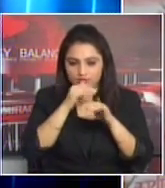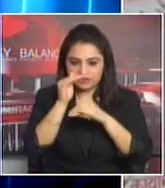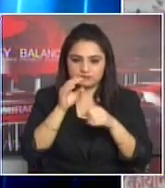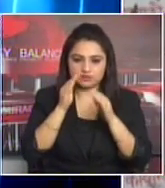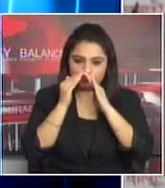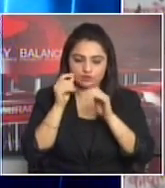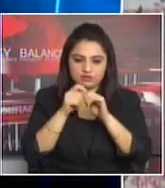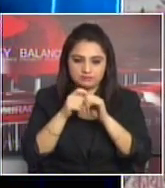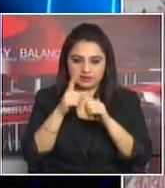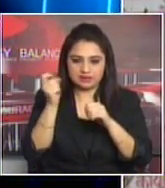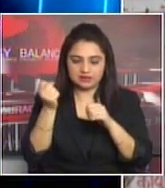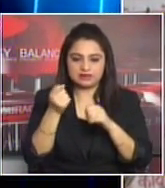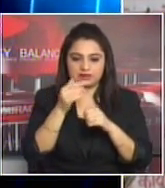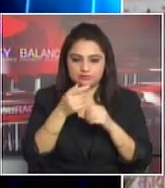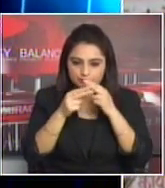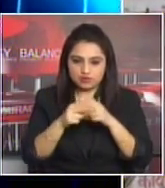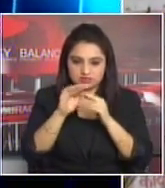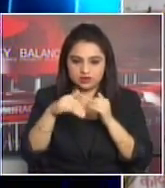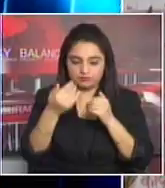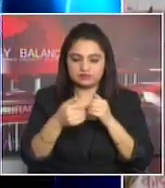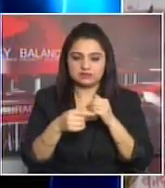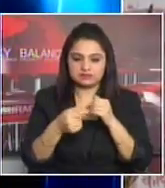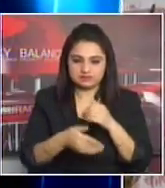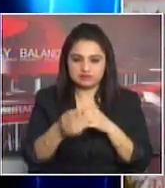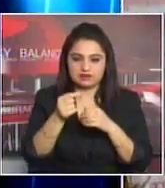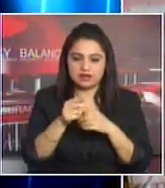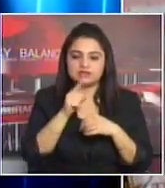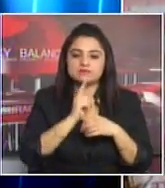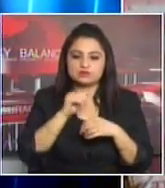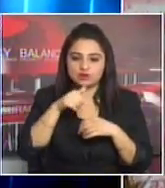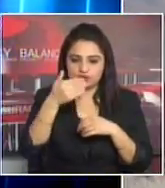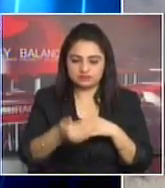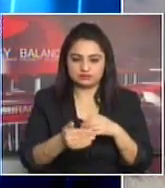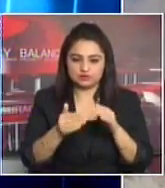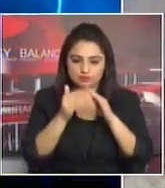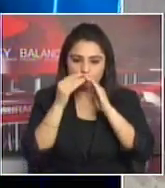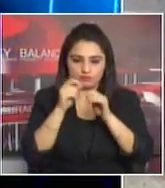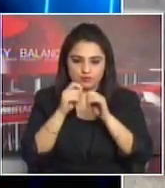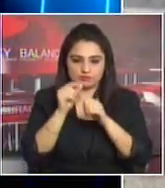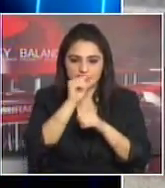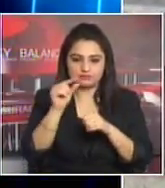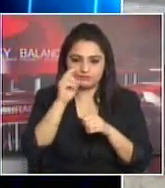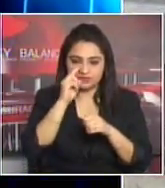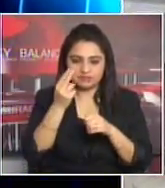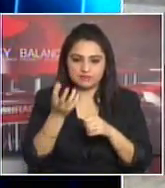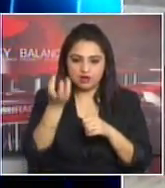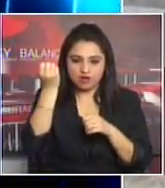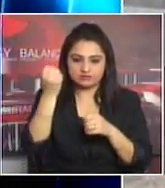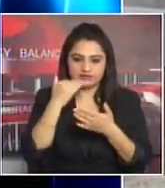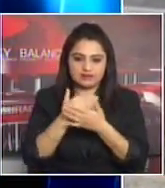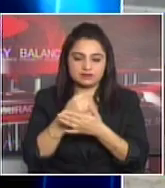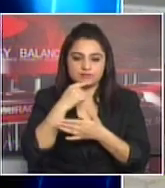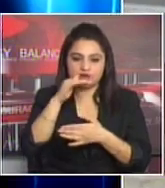लागि अख्तियारी आउने गरेको भए पनि चालु आर्थिक वर्षको अहिलेसम्म पनि गाविस भवन बनाउने शीर्षकमा अख्तियारी र कार्यक्रम